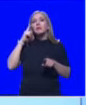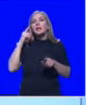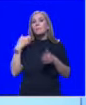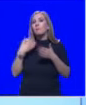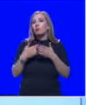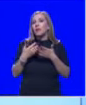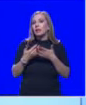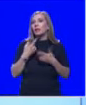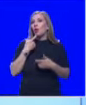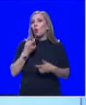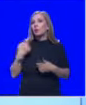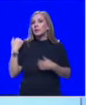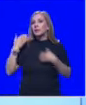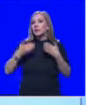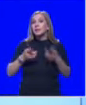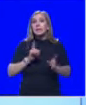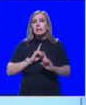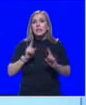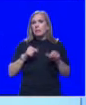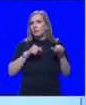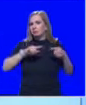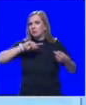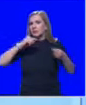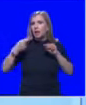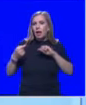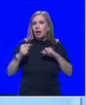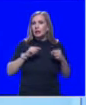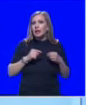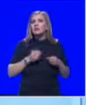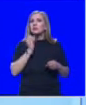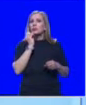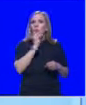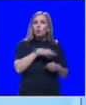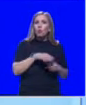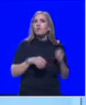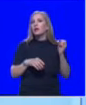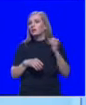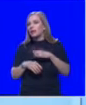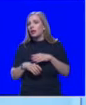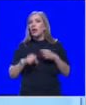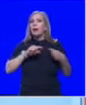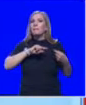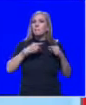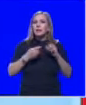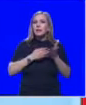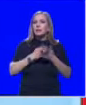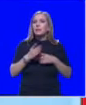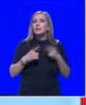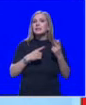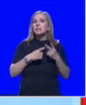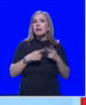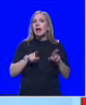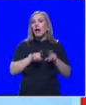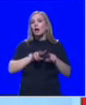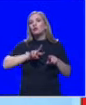последните десетилетия, ги няма тези скандали с взаимни оплювания, хокания, битки през медиите, каквито има в